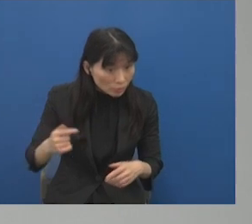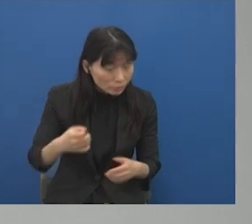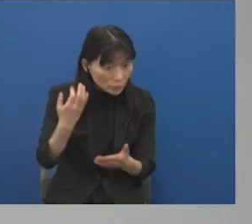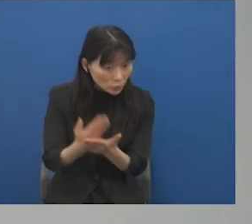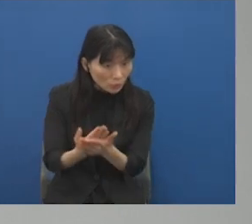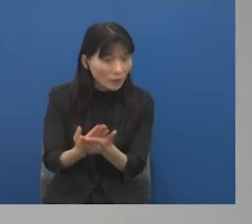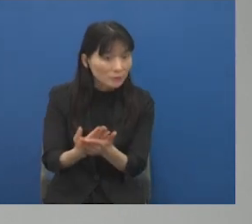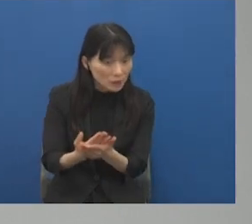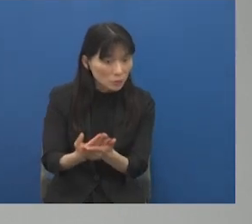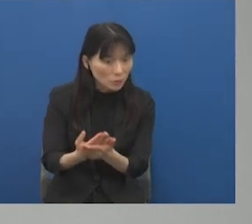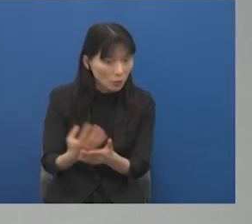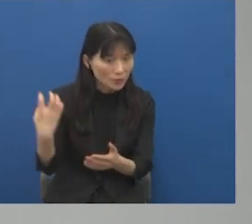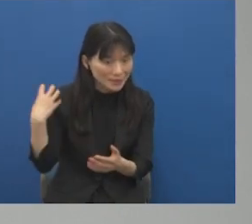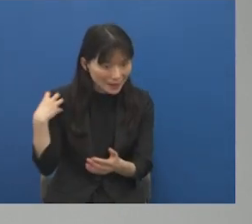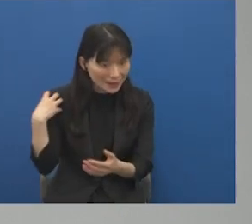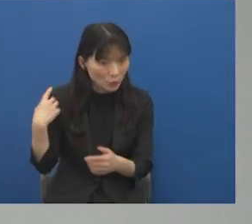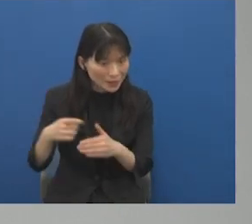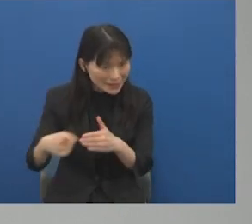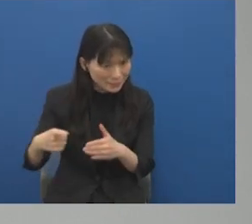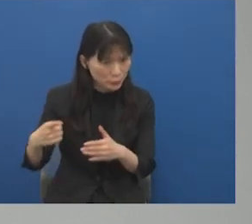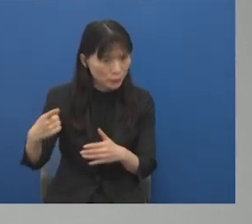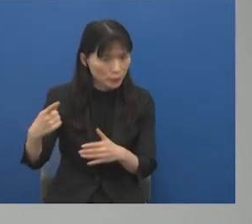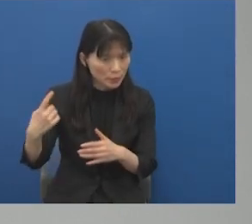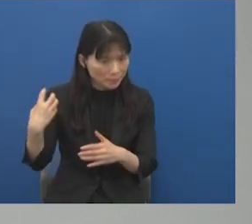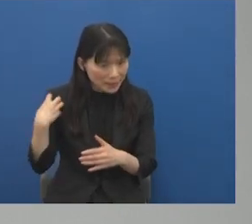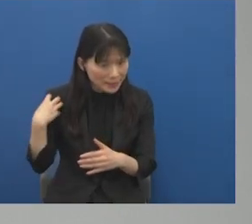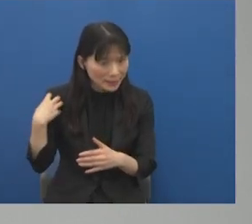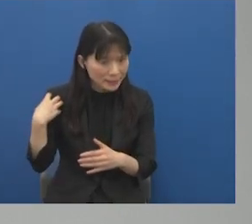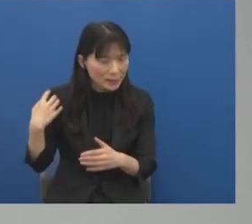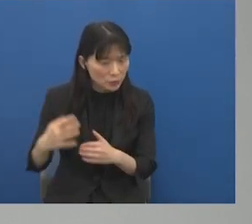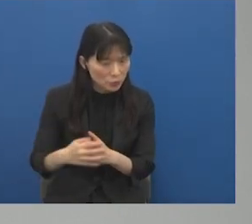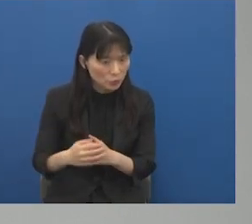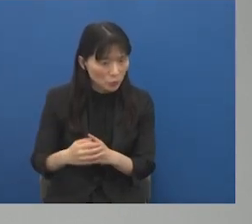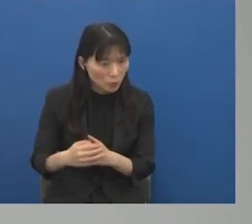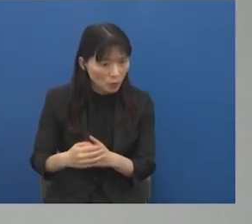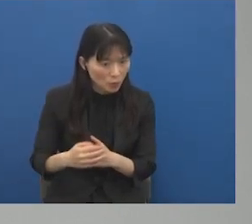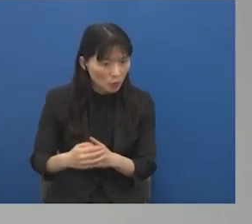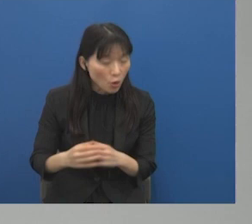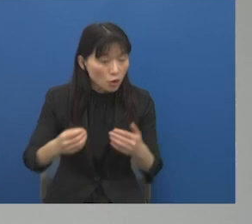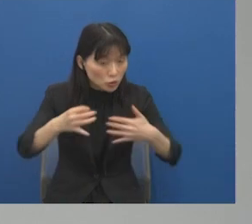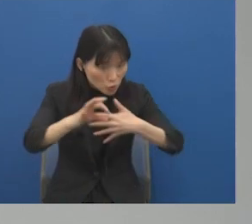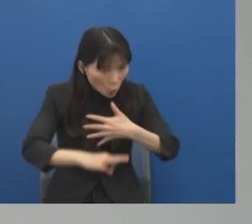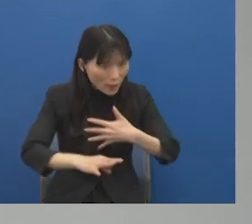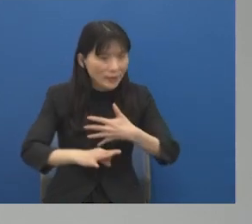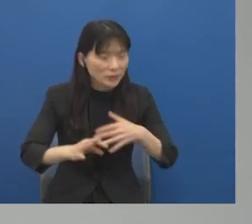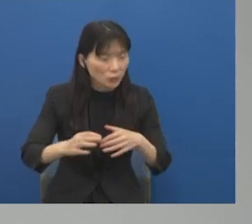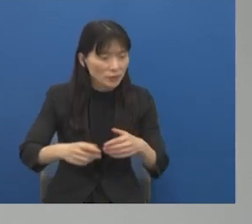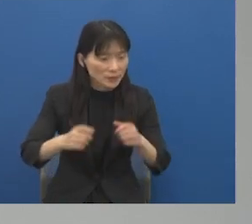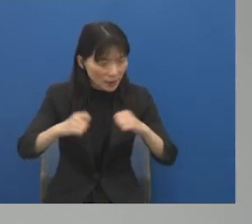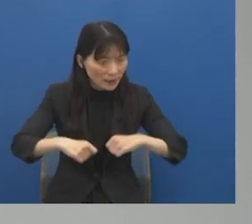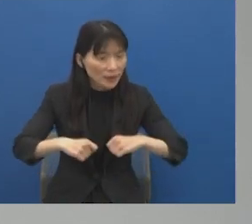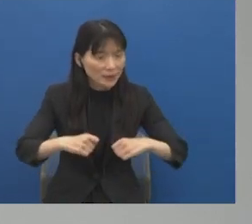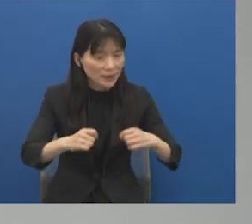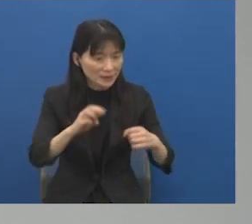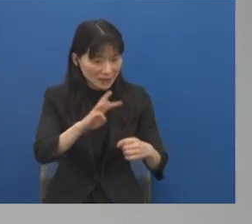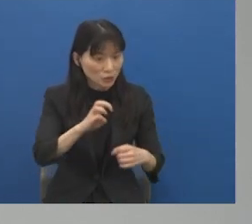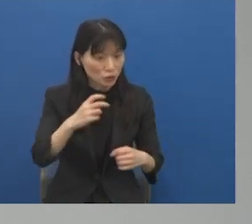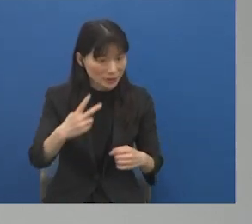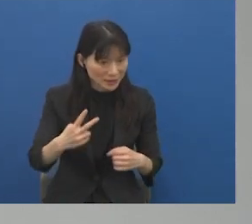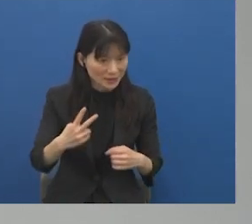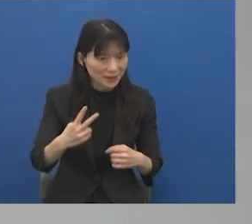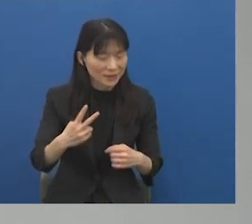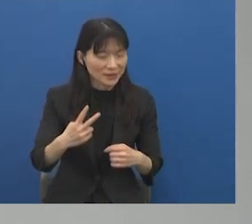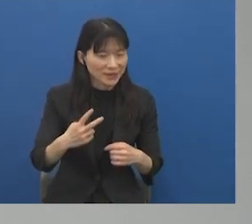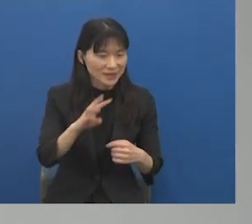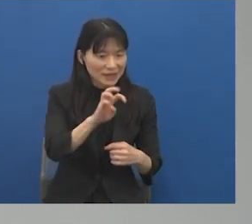償責任の一部免責に関する条例の一部を改正する条例の制定について、ほか32件、以上